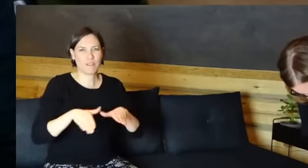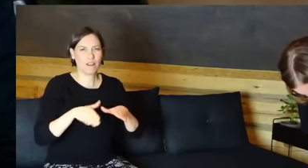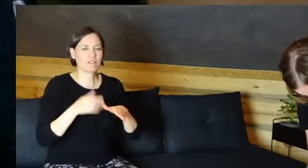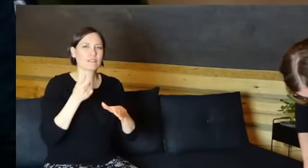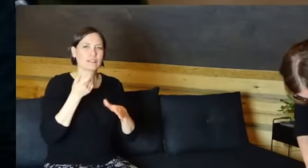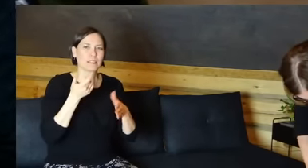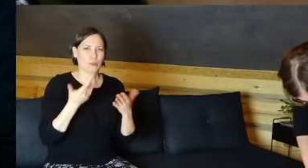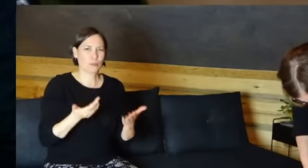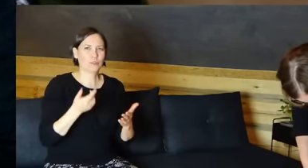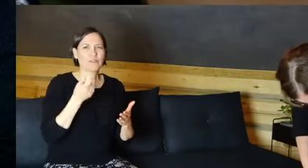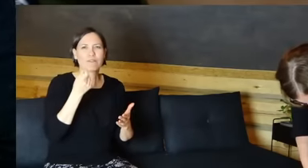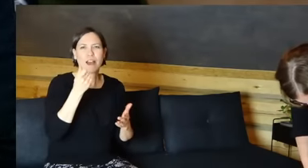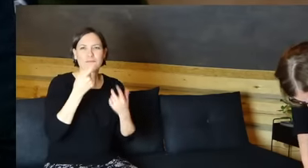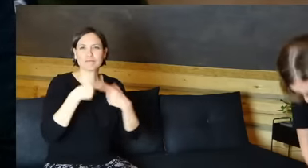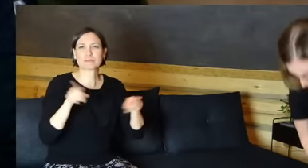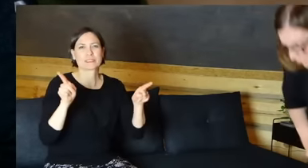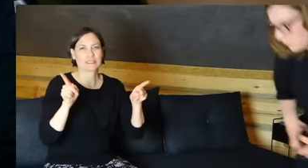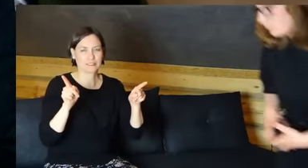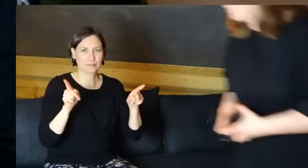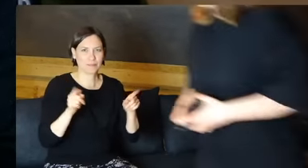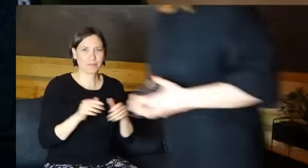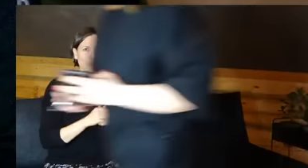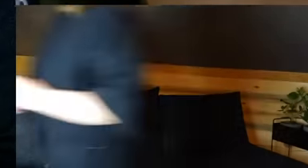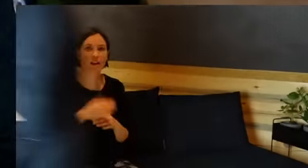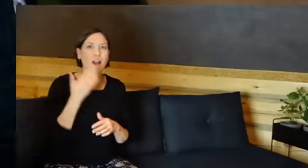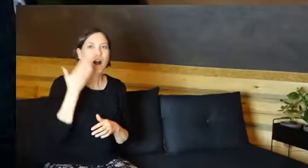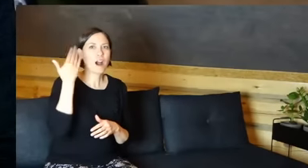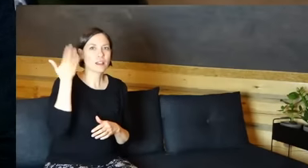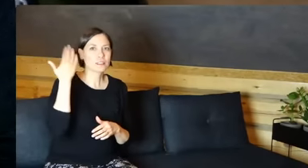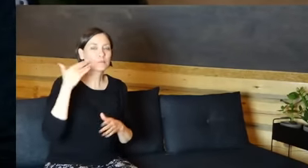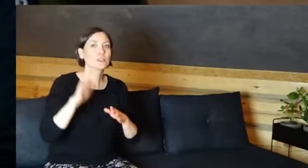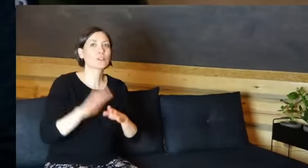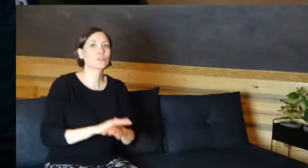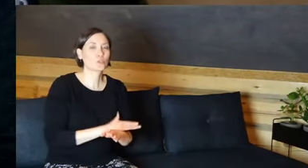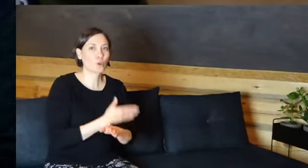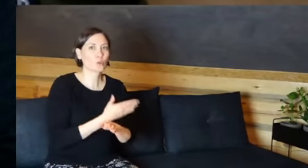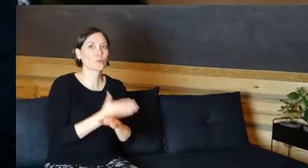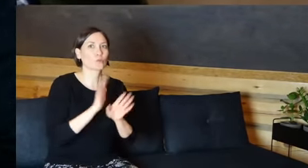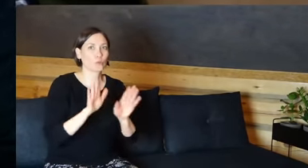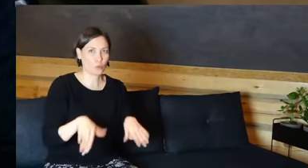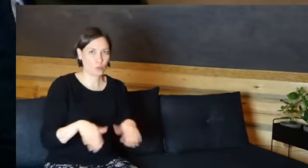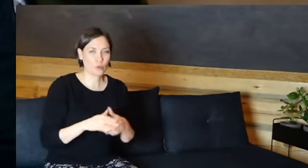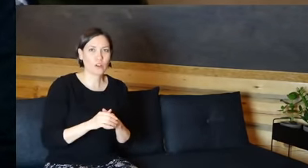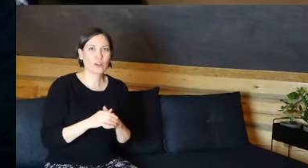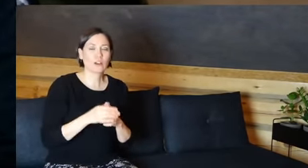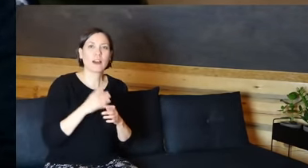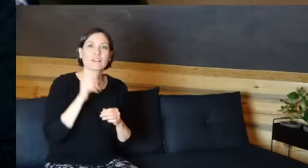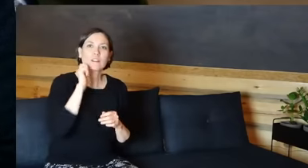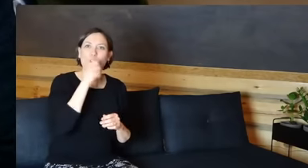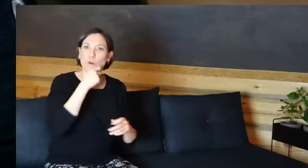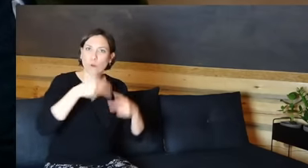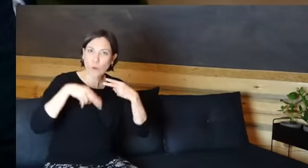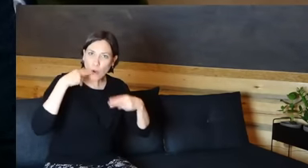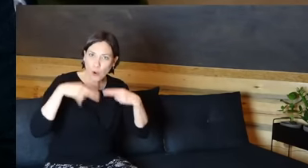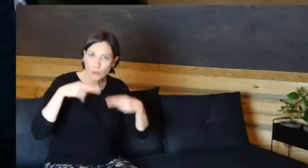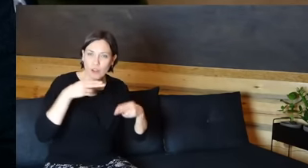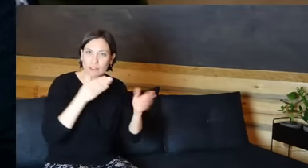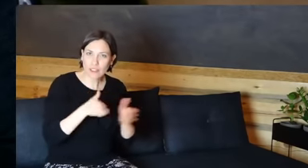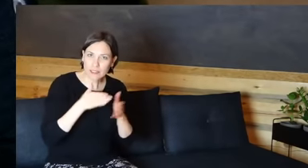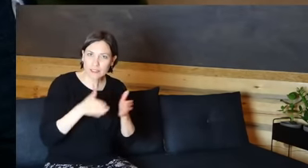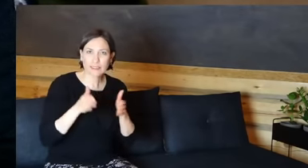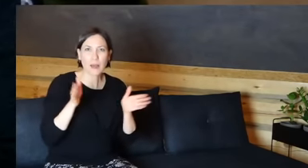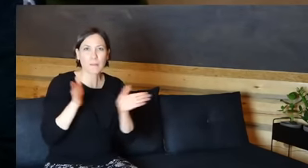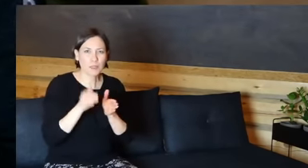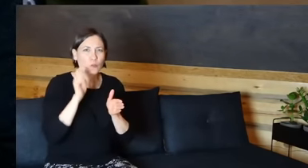poikkeuksellinen systeemi, että aiemmin me oltiin totuttu, että pidetään joululounaita ja pikkujouluja